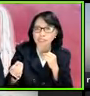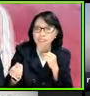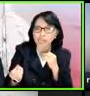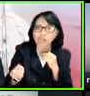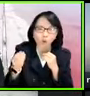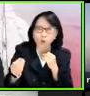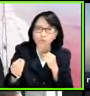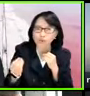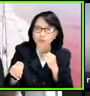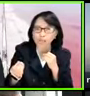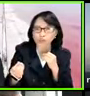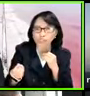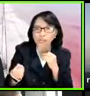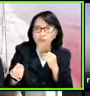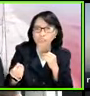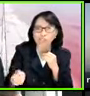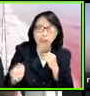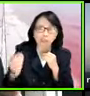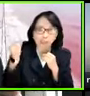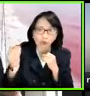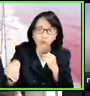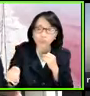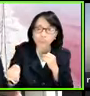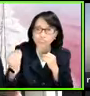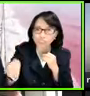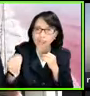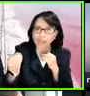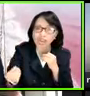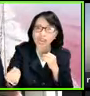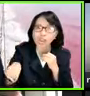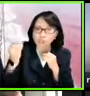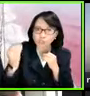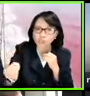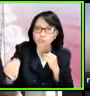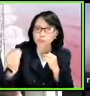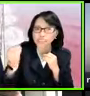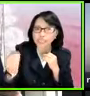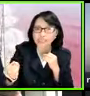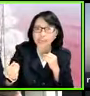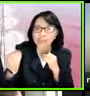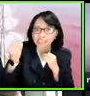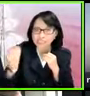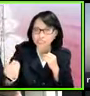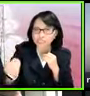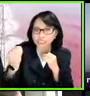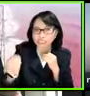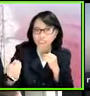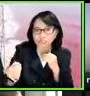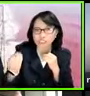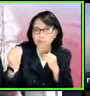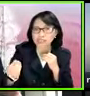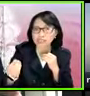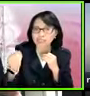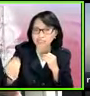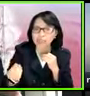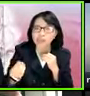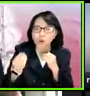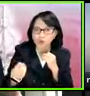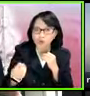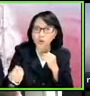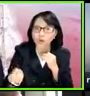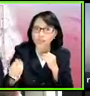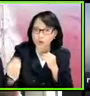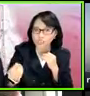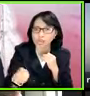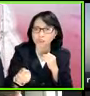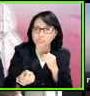kepada kita orang-orang non-yahudi Paulus itu adalah juru bicara Yesus Kristus kepada kita